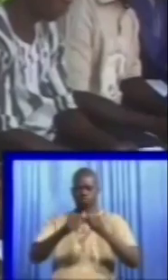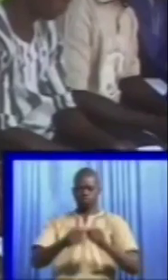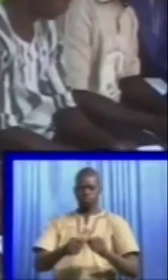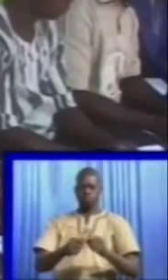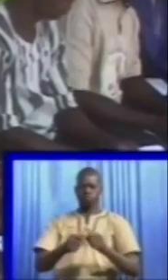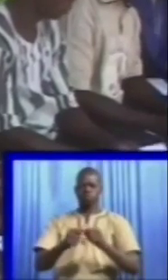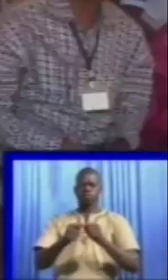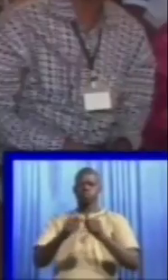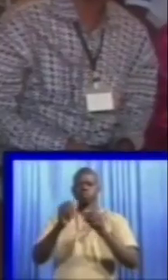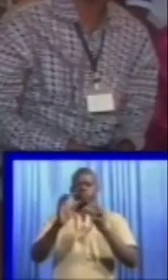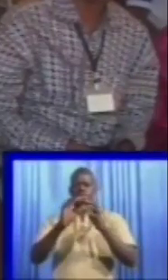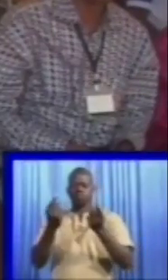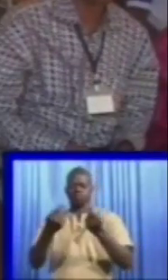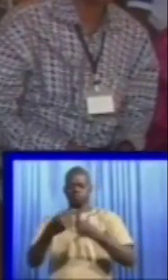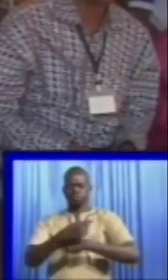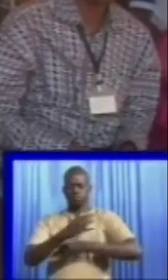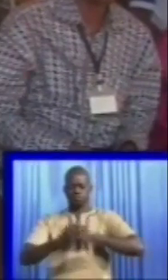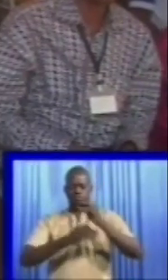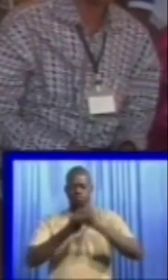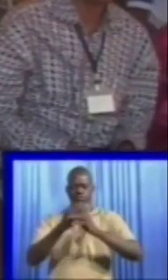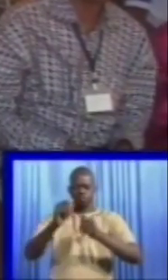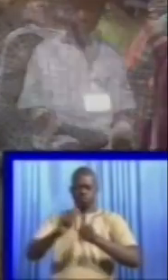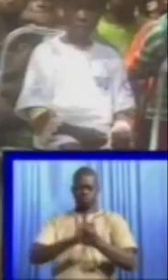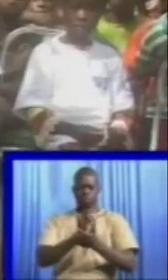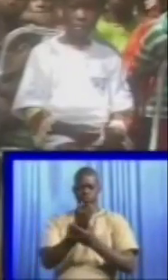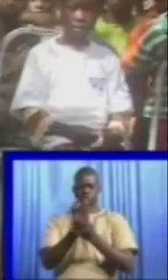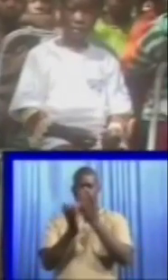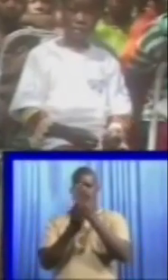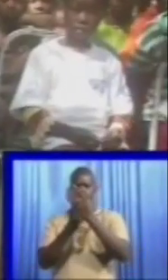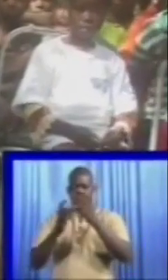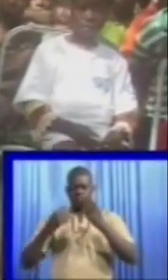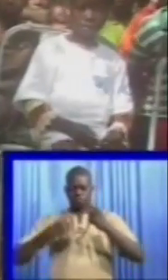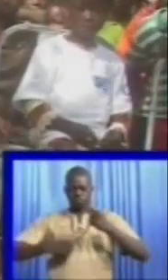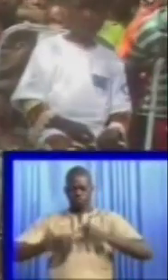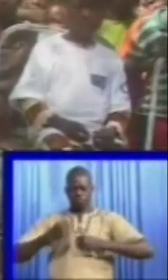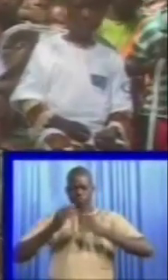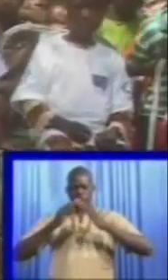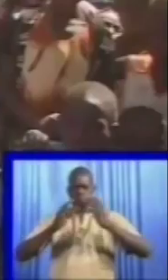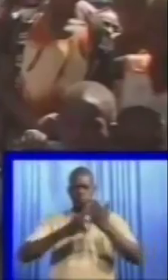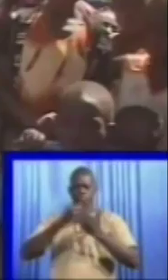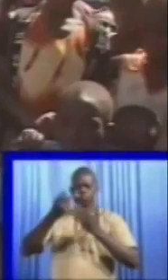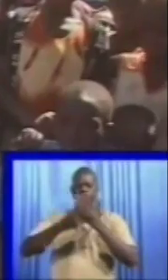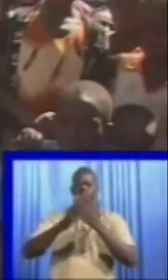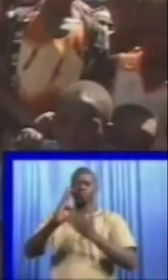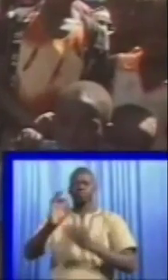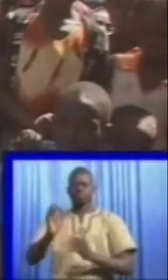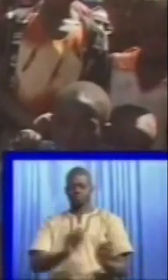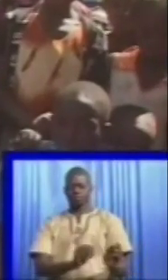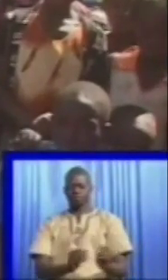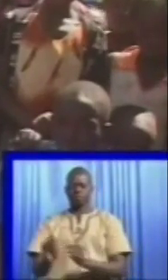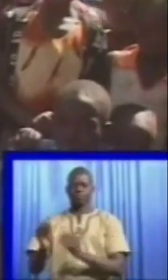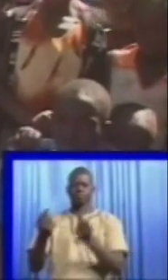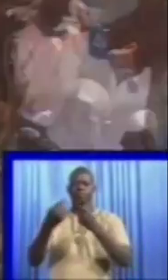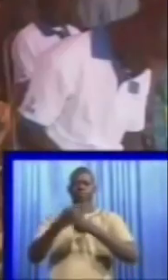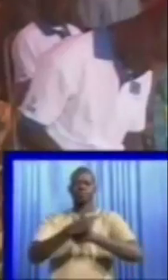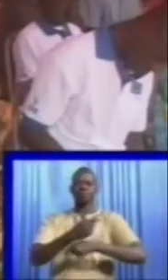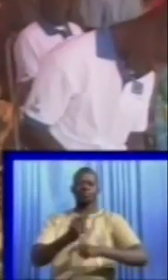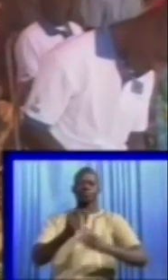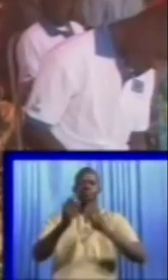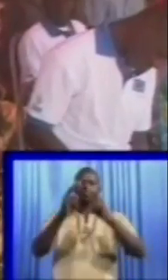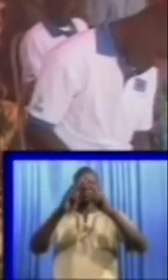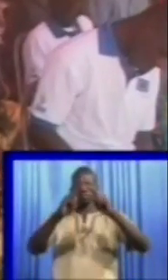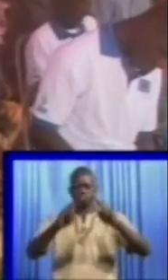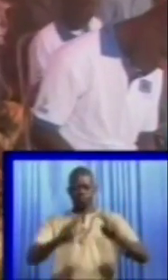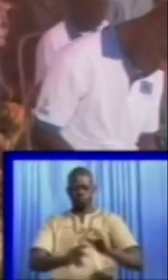conjointe des deux journées mondiales du lavage des mains et des toilettes. Plan Burkina, en organisant cette journée dans la commune de Rouko